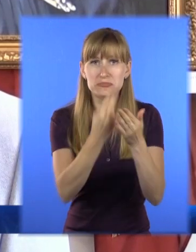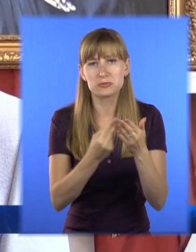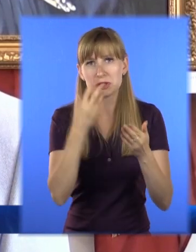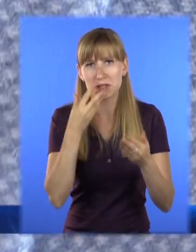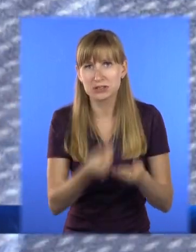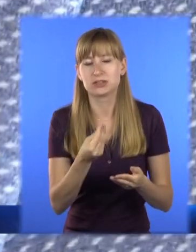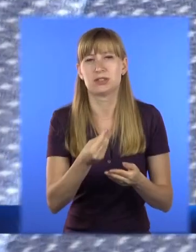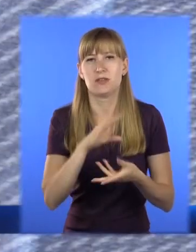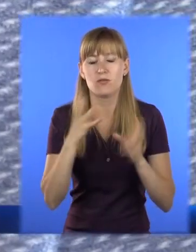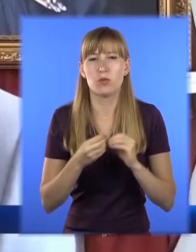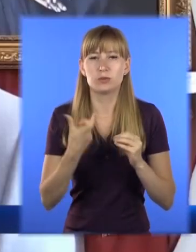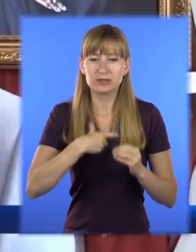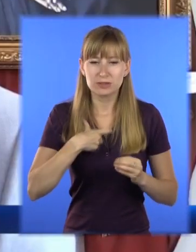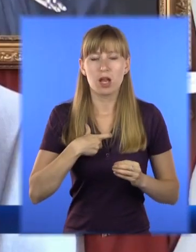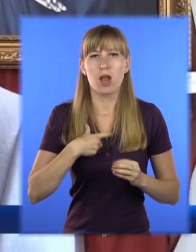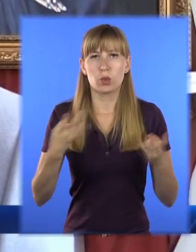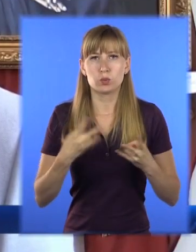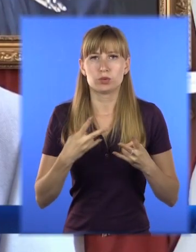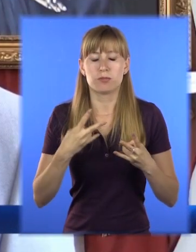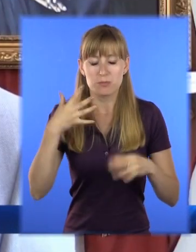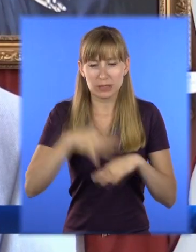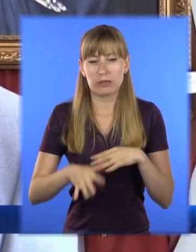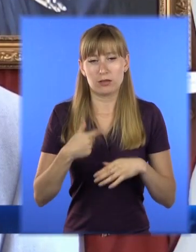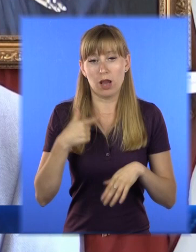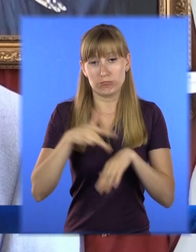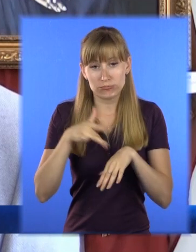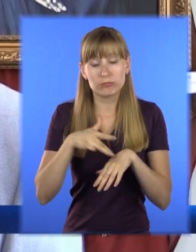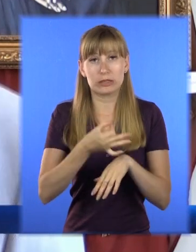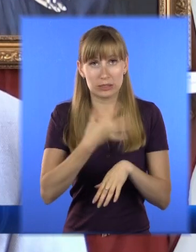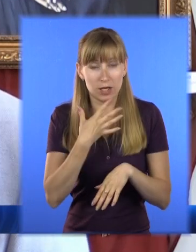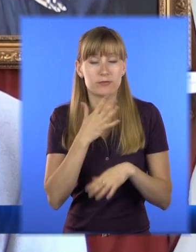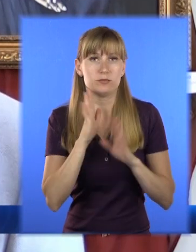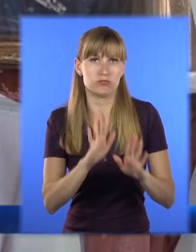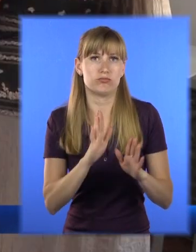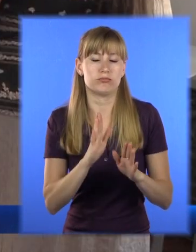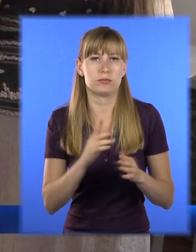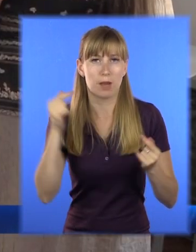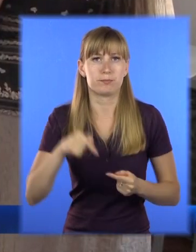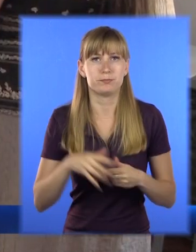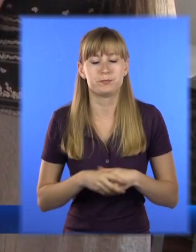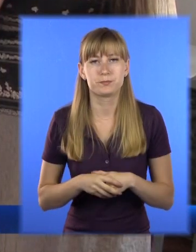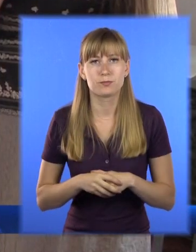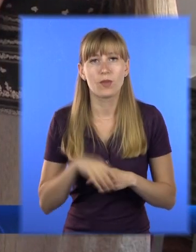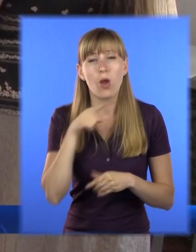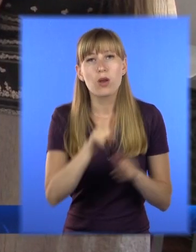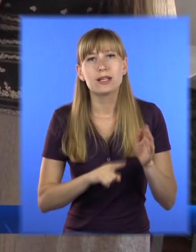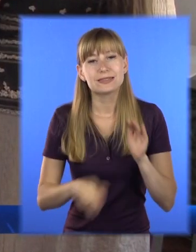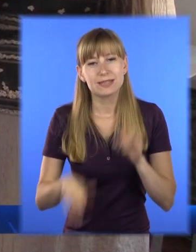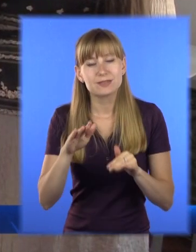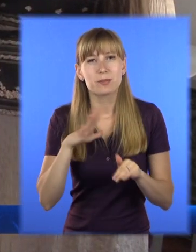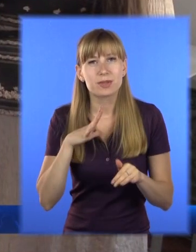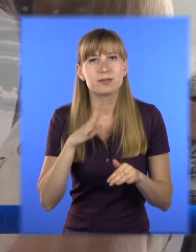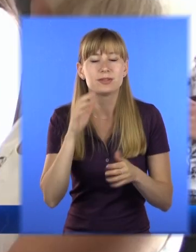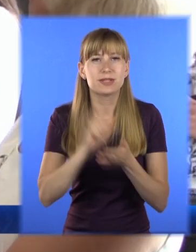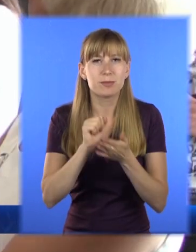більш приємні. Вначале потрібно полюбити себе, прийняти себе як художника, як мастера, і тоді будуть результати. З дитинства він займався важкою